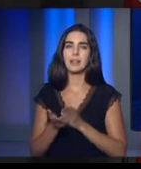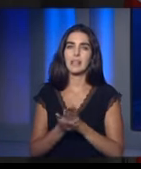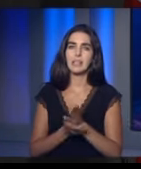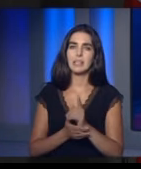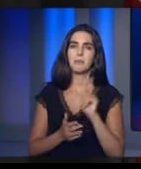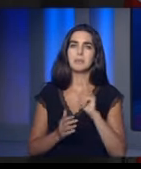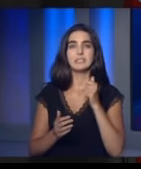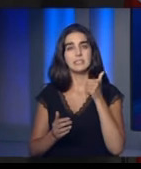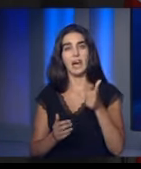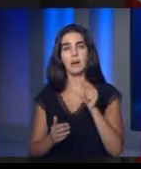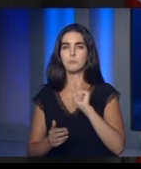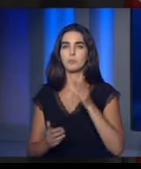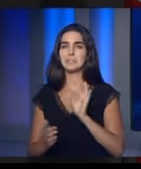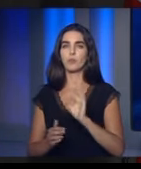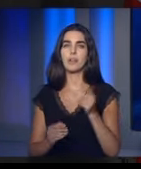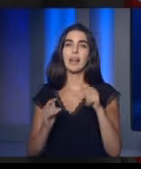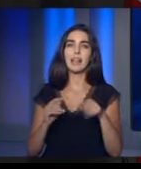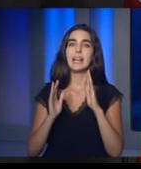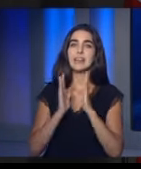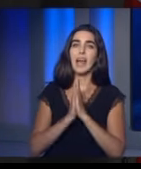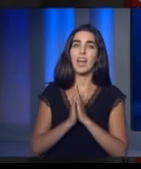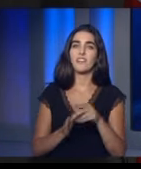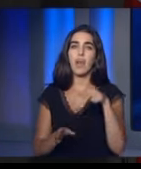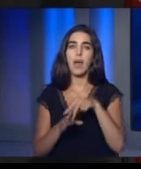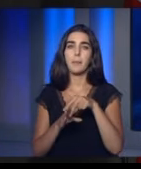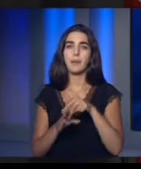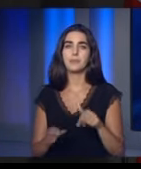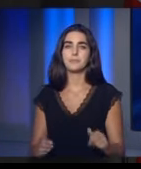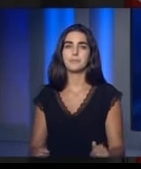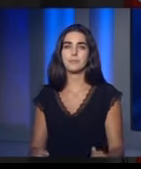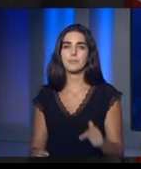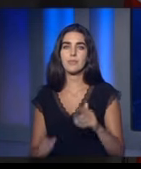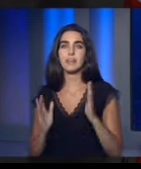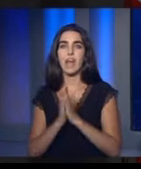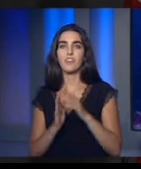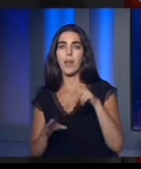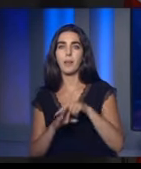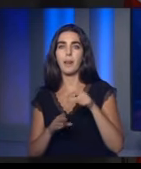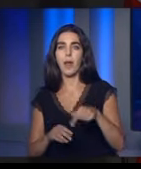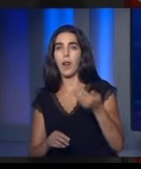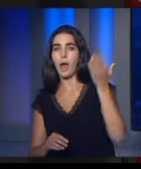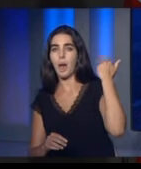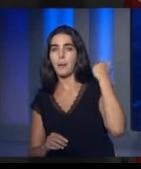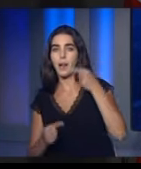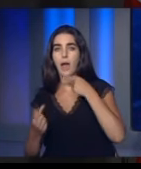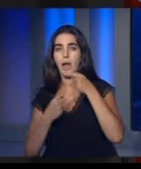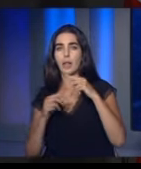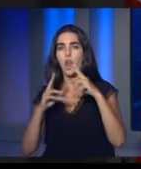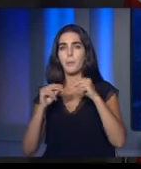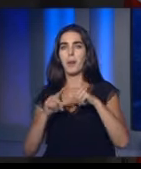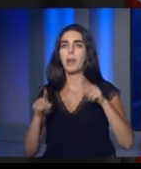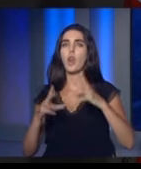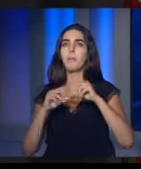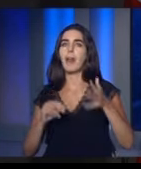أكد وكون فخور إنه بلبنان في هيدي الطائفة الأرمنية يلي أيام في بعض الناس